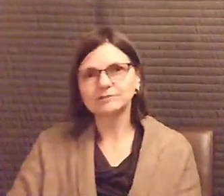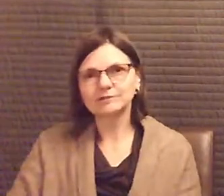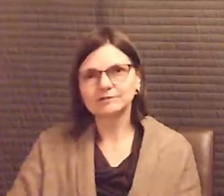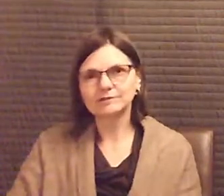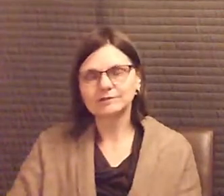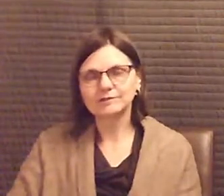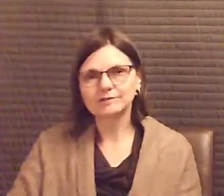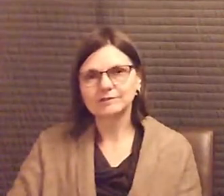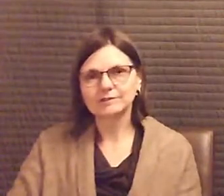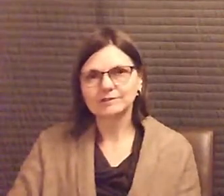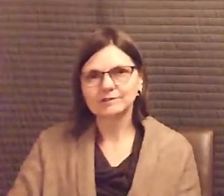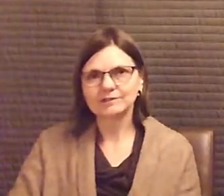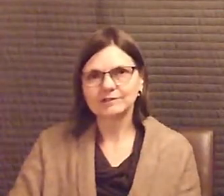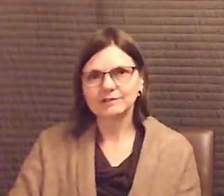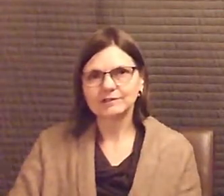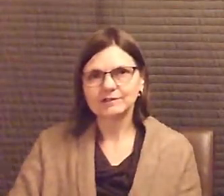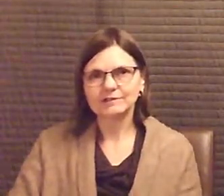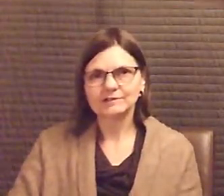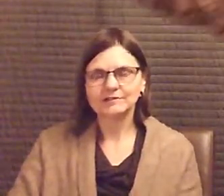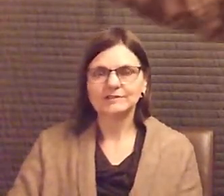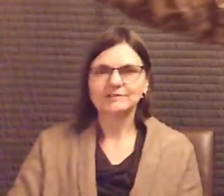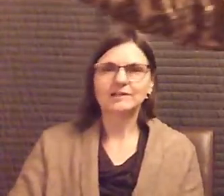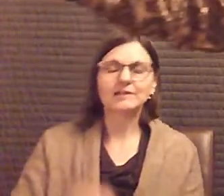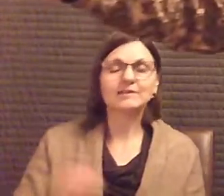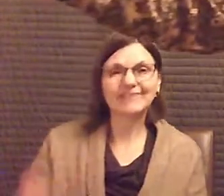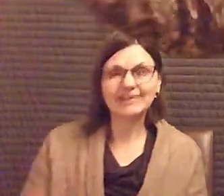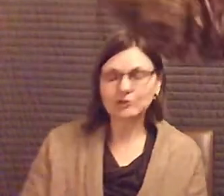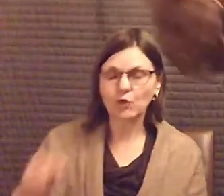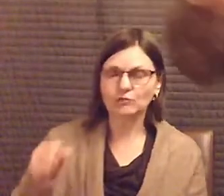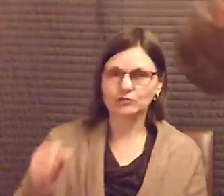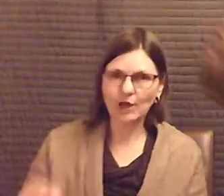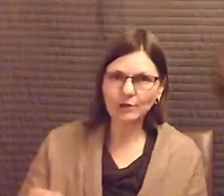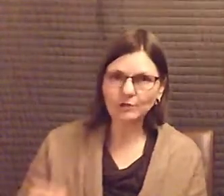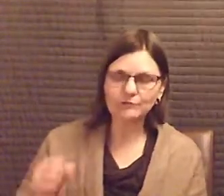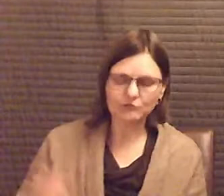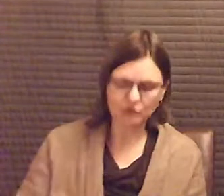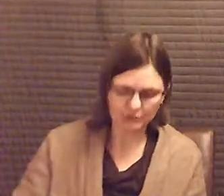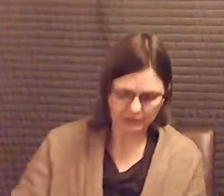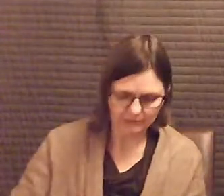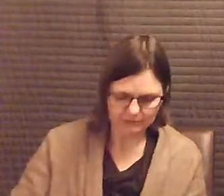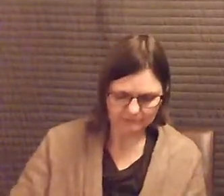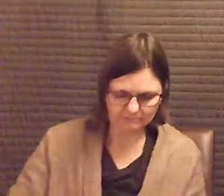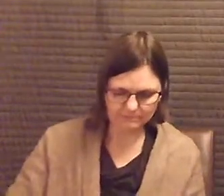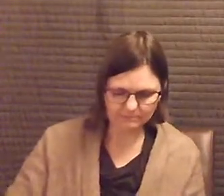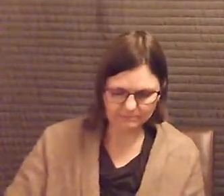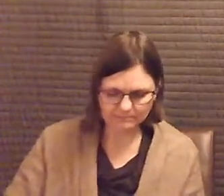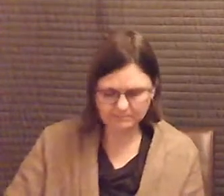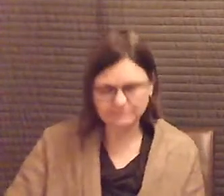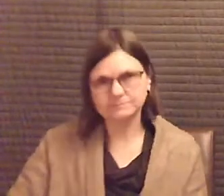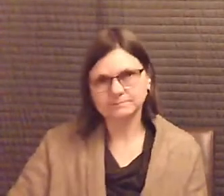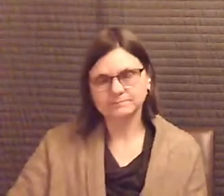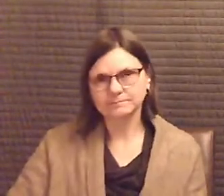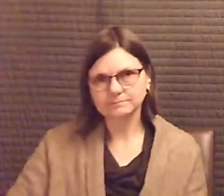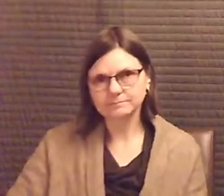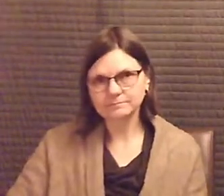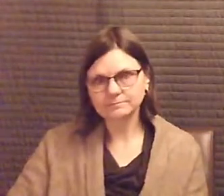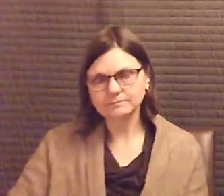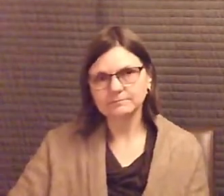long to conflicten homo als en zal hij de wereld overtuigen van zon en hier zetten